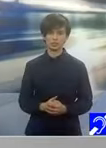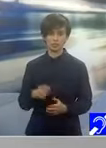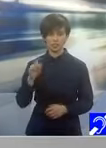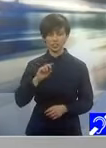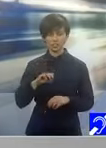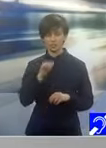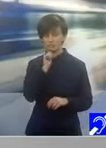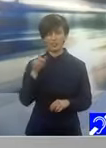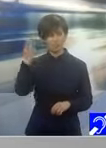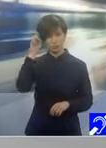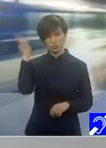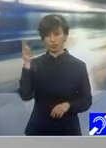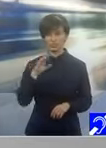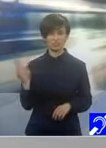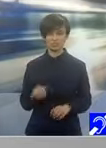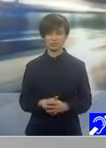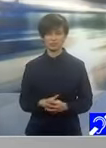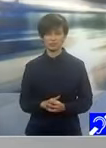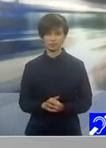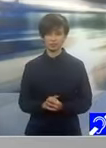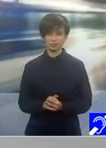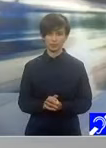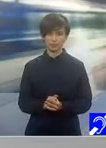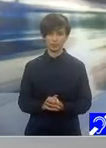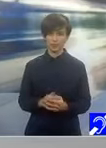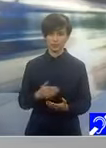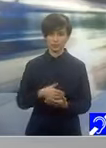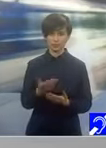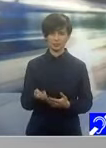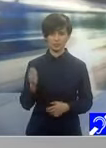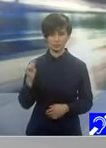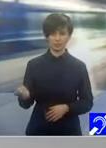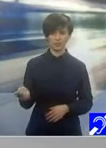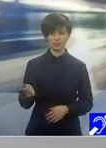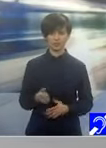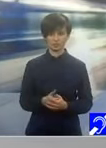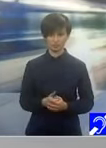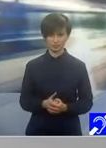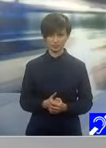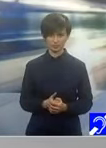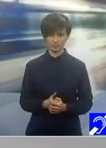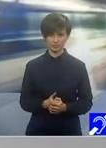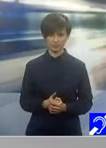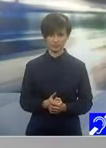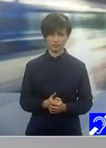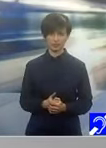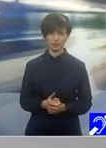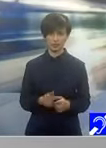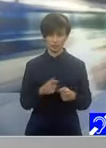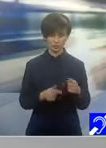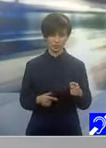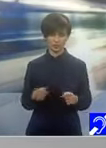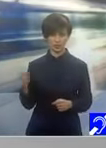putem să facem mai mult. Așa este. Ca să depună un proiect în numele lor, trebuiau să vină cu o cotă parte, cu un sfert din sumă sau